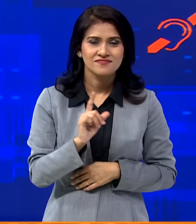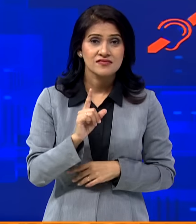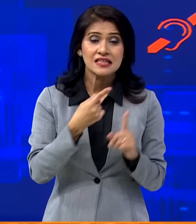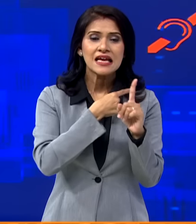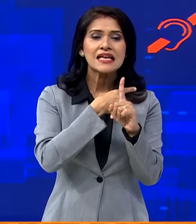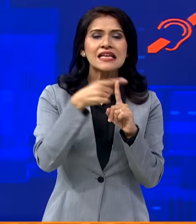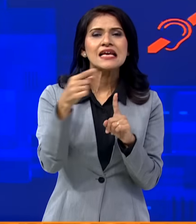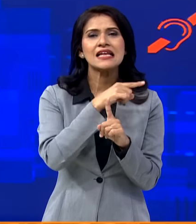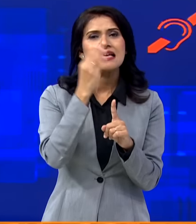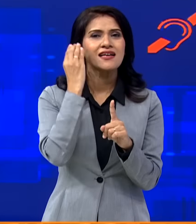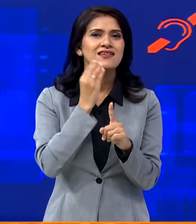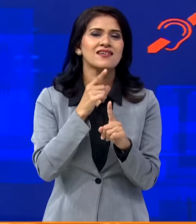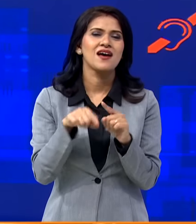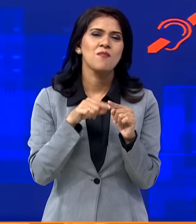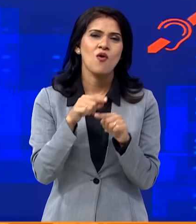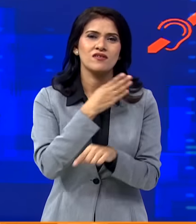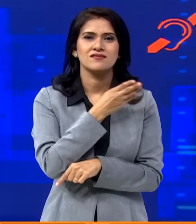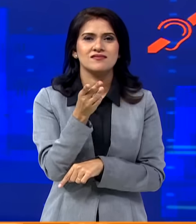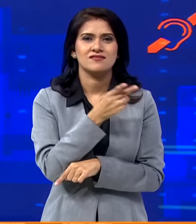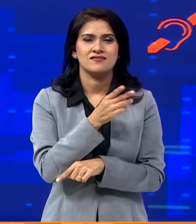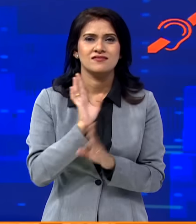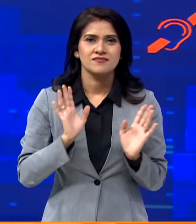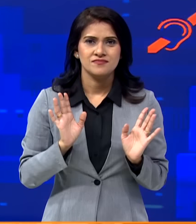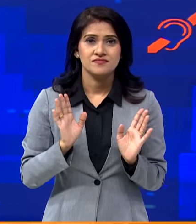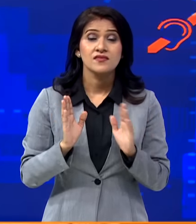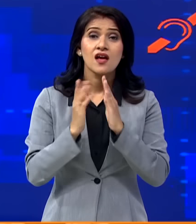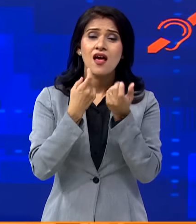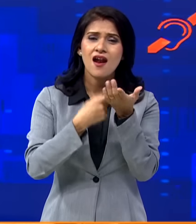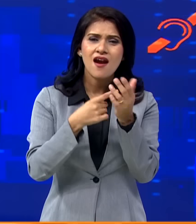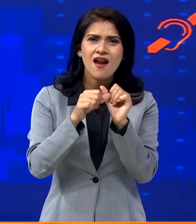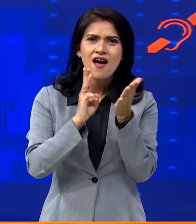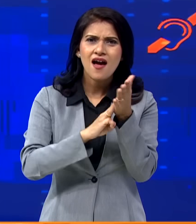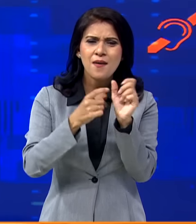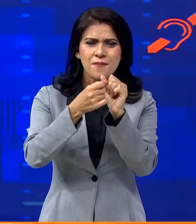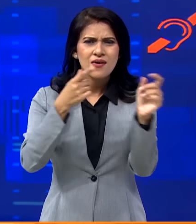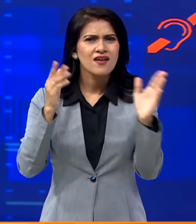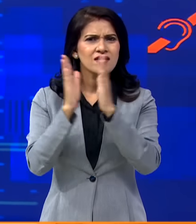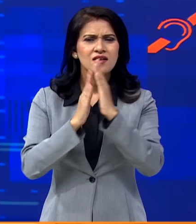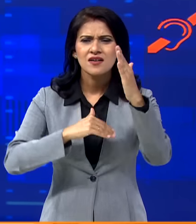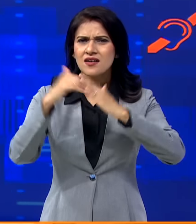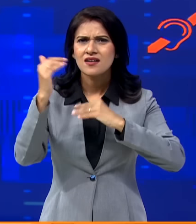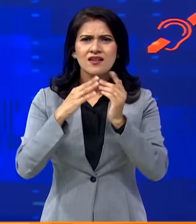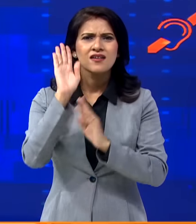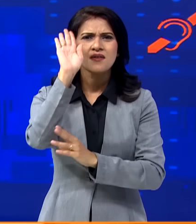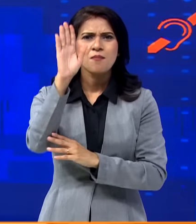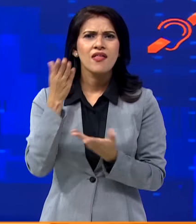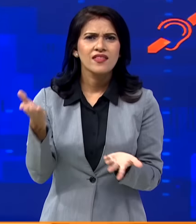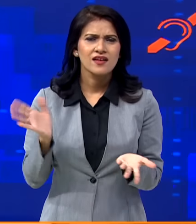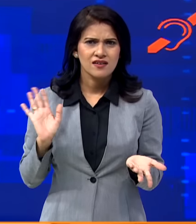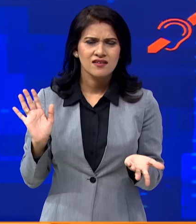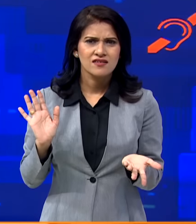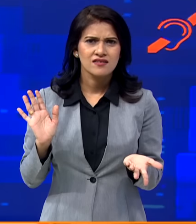है और सुनो यह राम मंदिर की और प्राण प्रतिष्ठा का और यह सब यह सब नहीं है मुझे आप एक सवाल का जवाब दो राहुल गांधी से